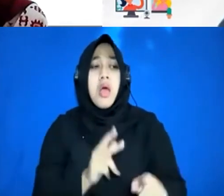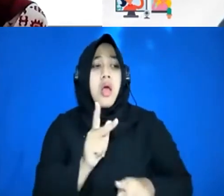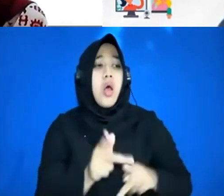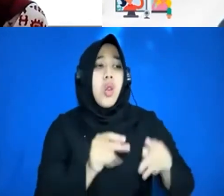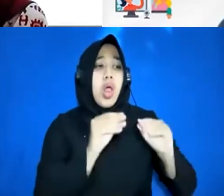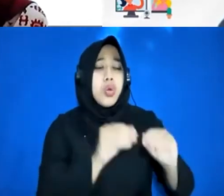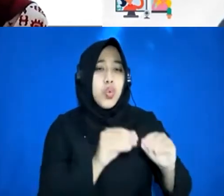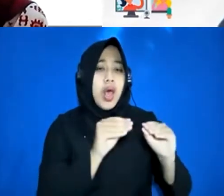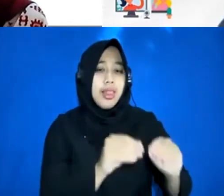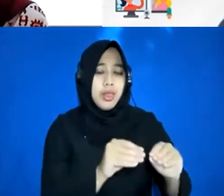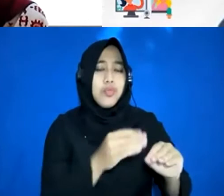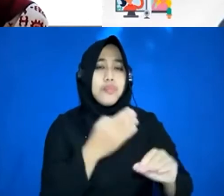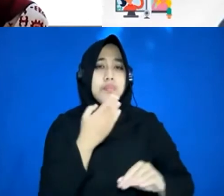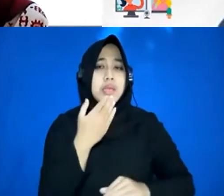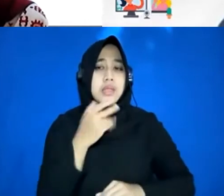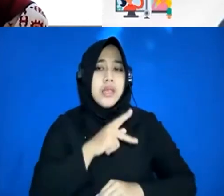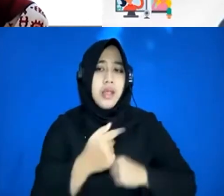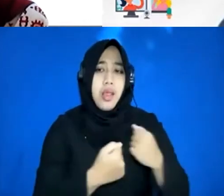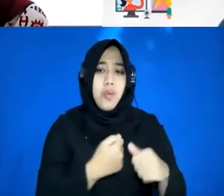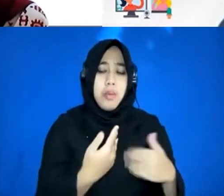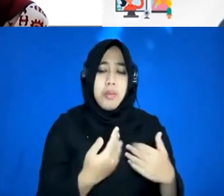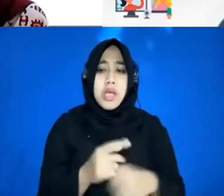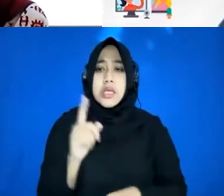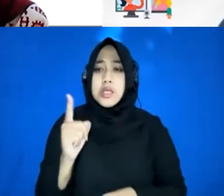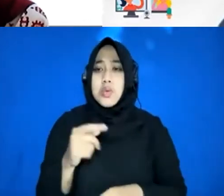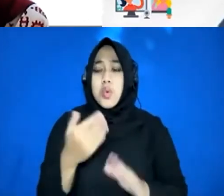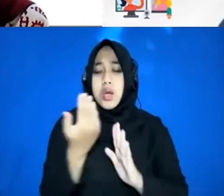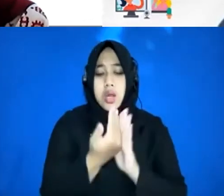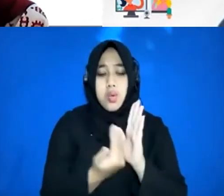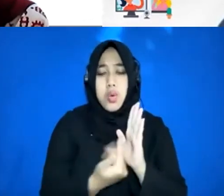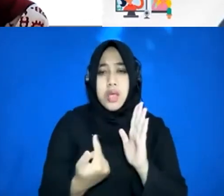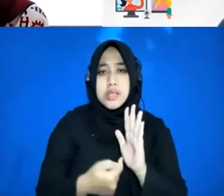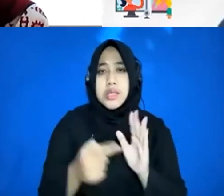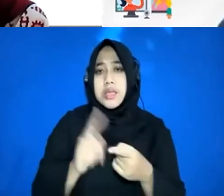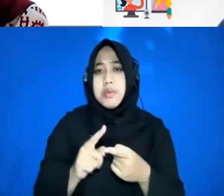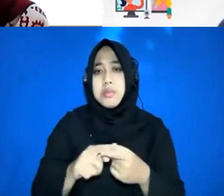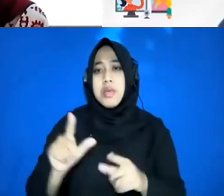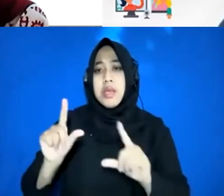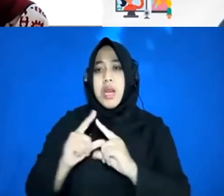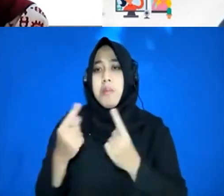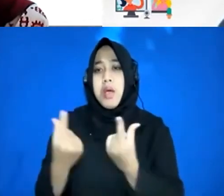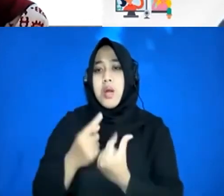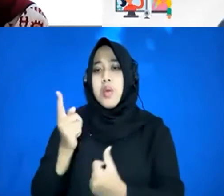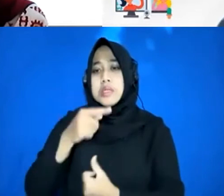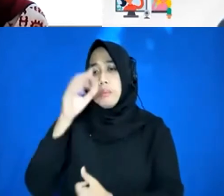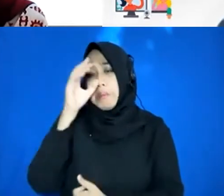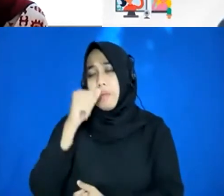yang biasanya kita lakukan karena satu regulasi itu teman-teman di lapangan harus paham sehingga kita